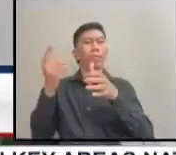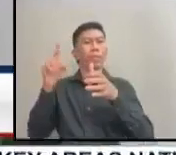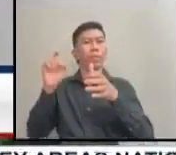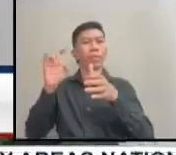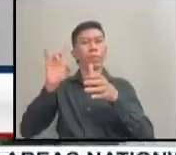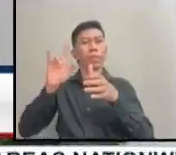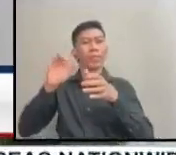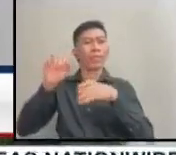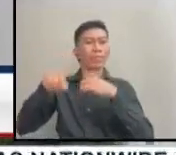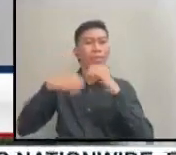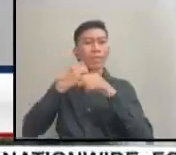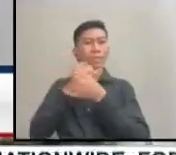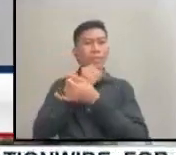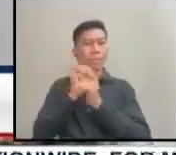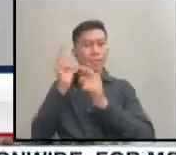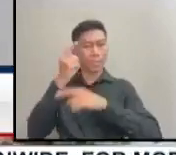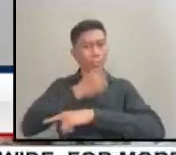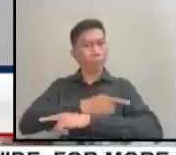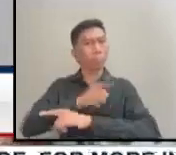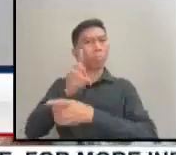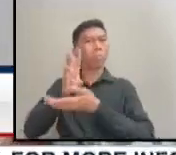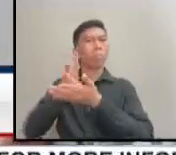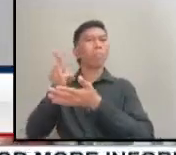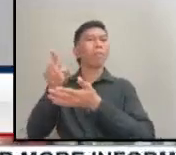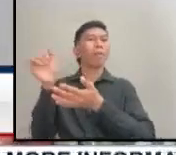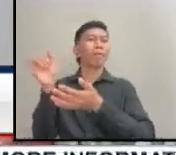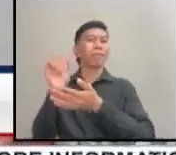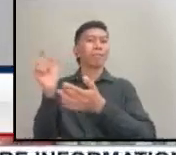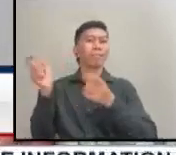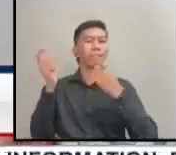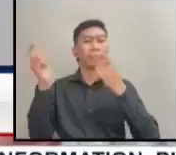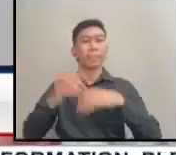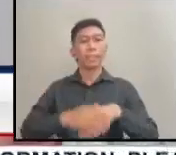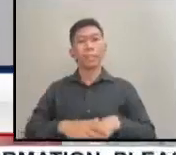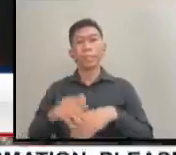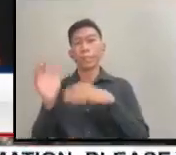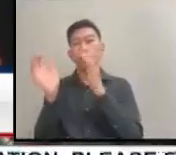araw ng kalayaan ng Pilipinas. Mula sa Brunei, magtutungo si VP